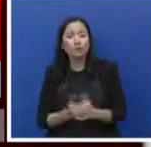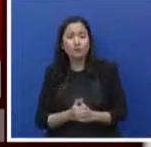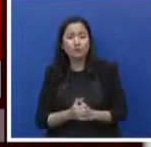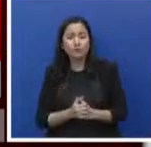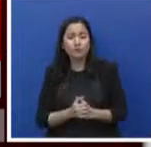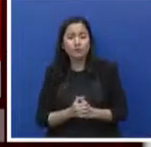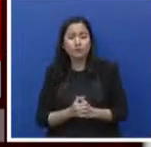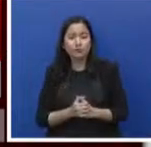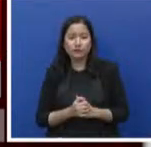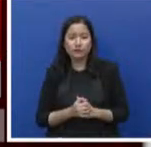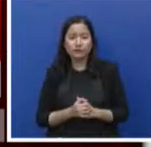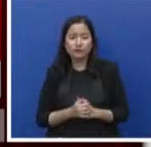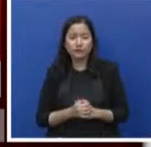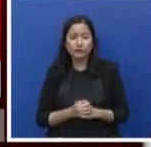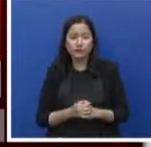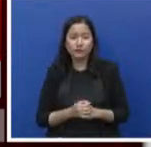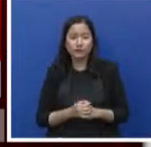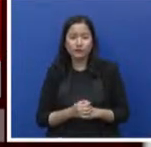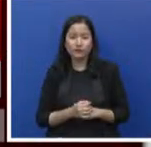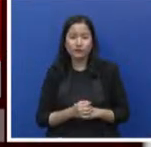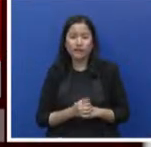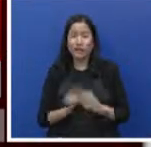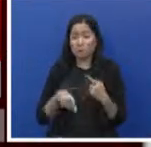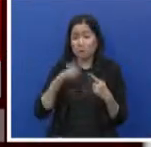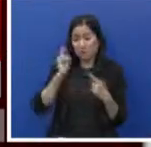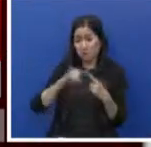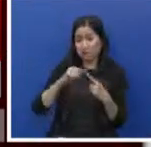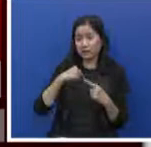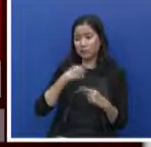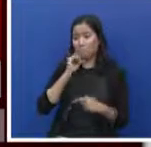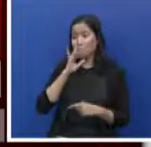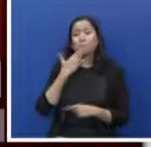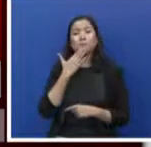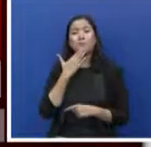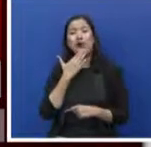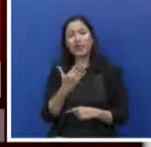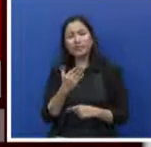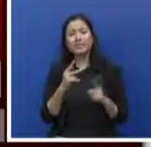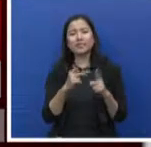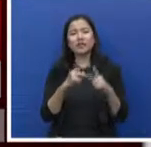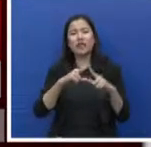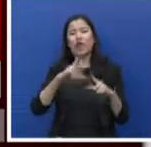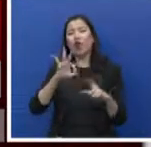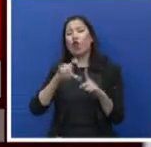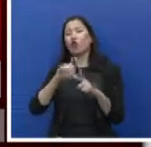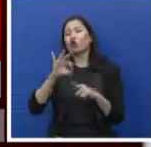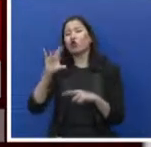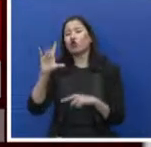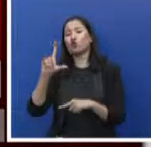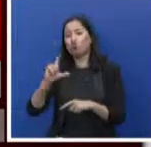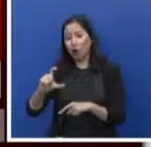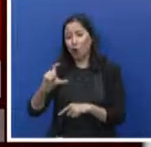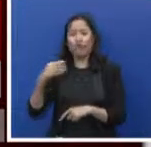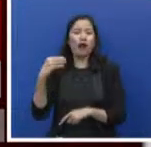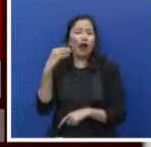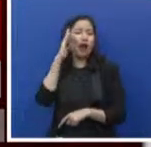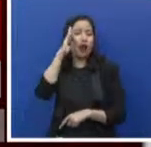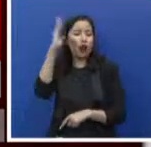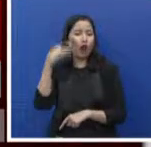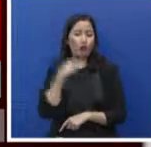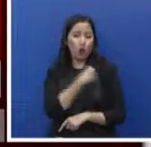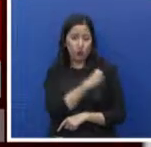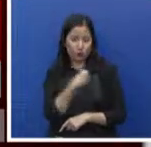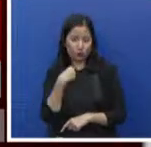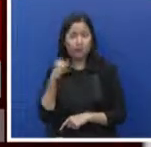Pak? Ya, pertama saya ingin ucapkan terima kasih ya ke Halodoc sama Gojek yang sudah membantu bersama membangun